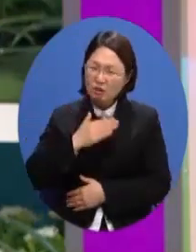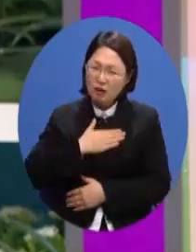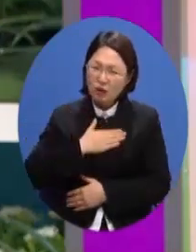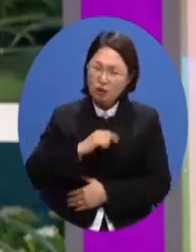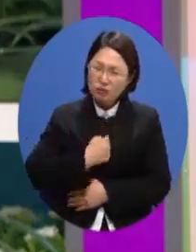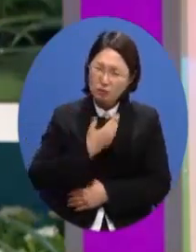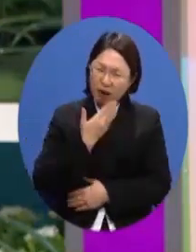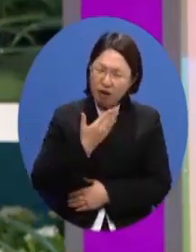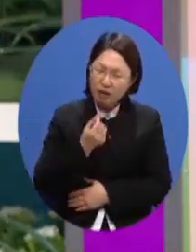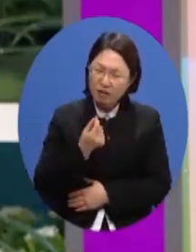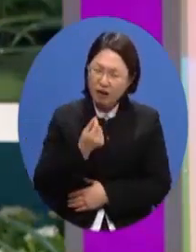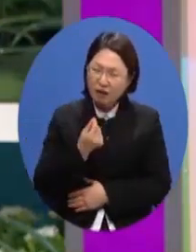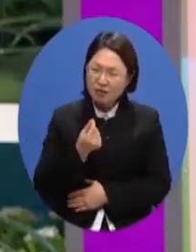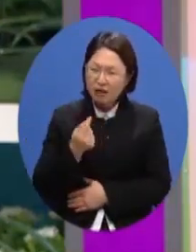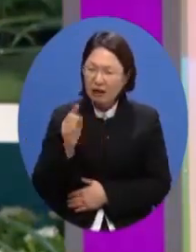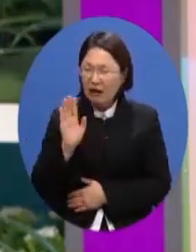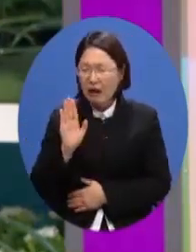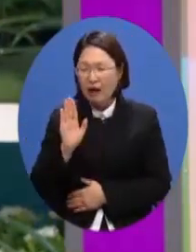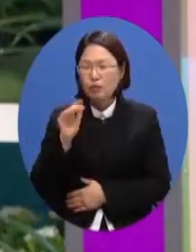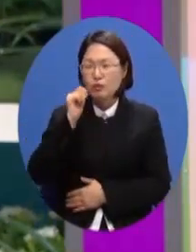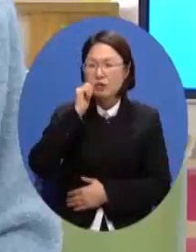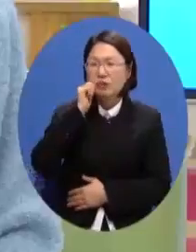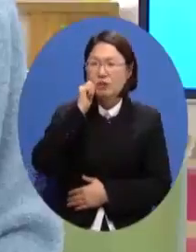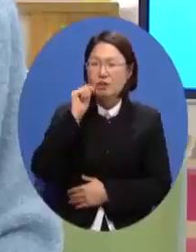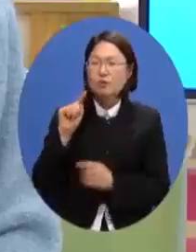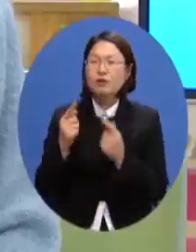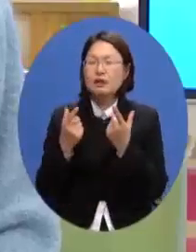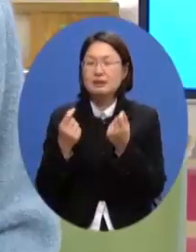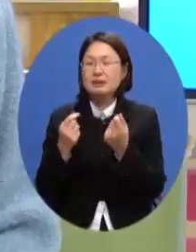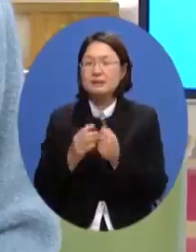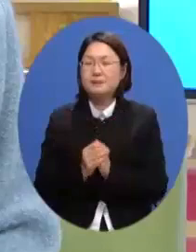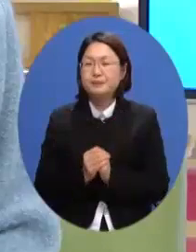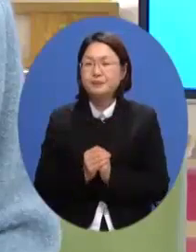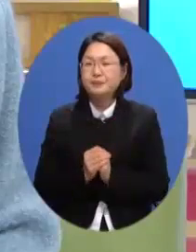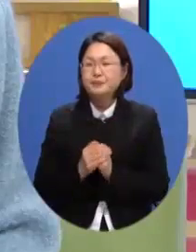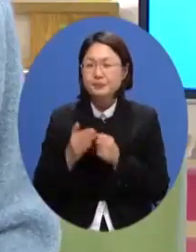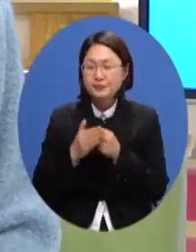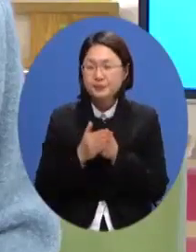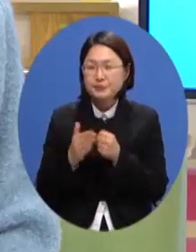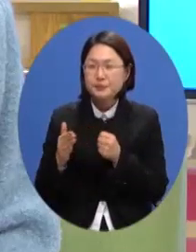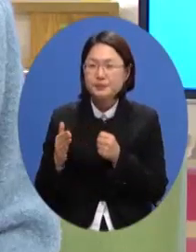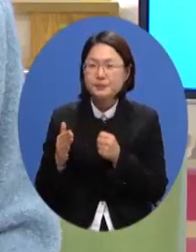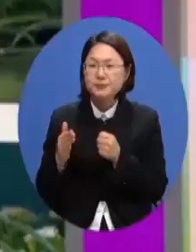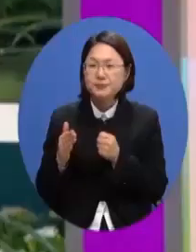나도 못할 것 같아. 왔다리 갔다리 한다라는 거예요. 그래서